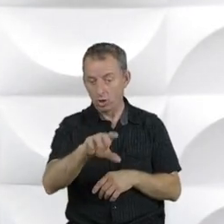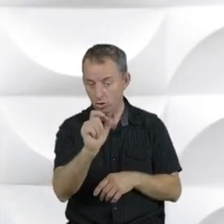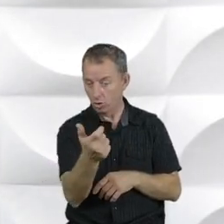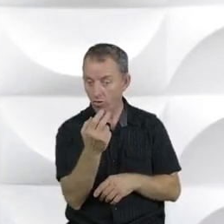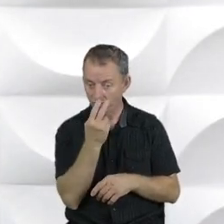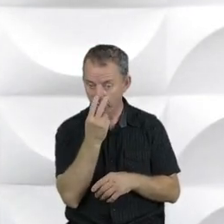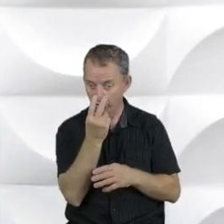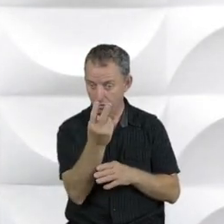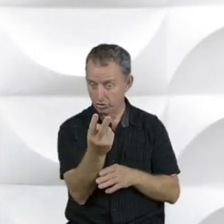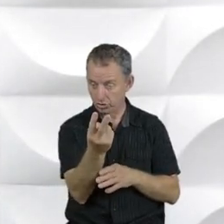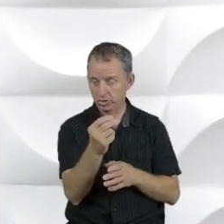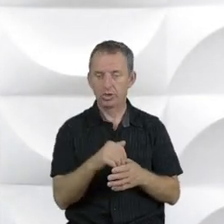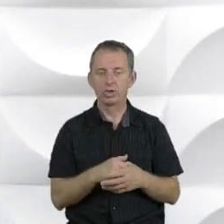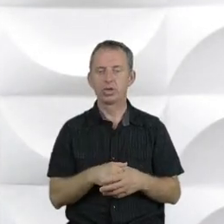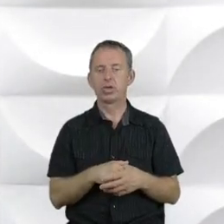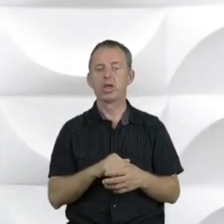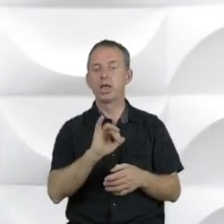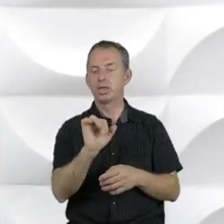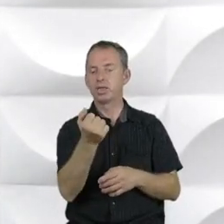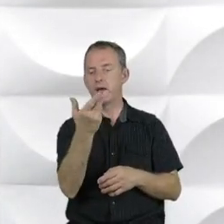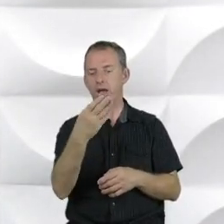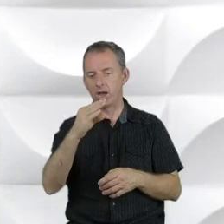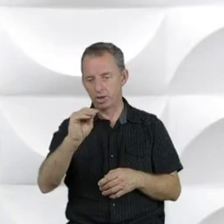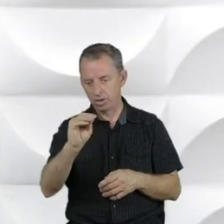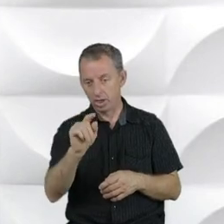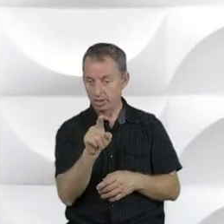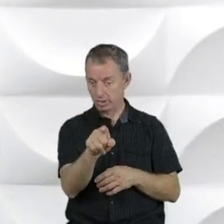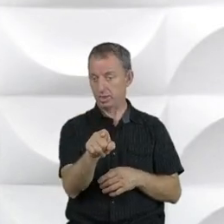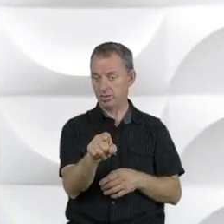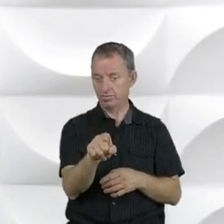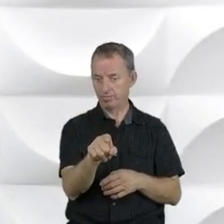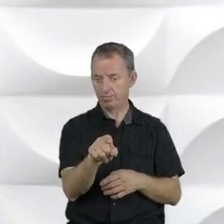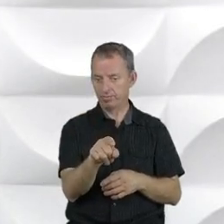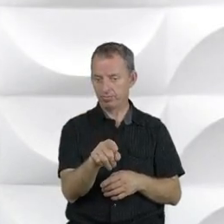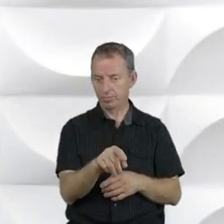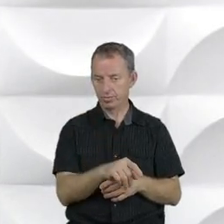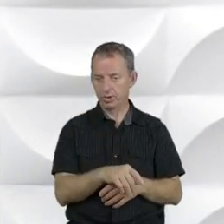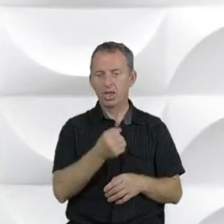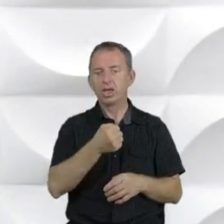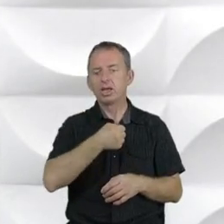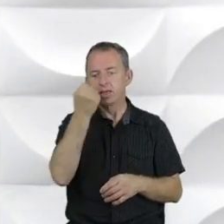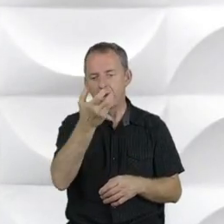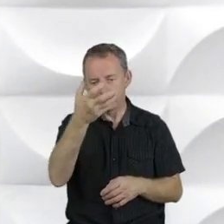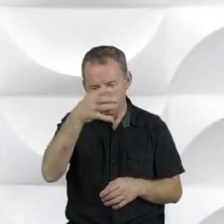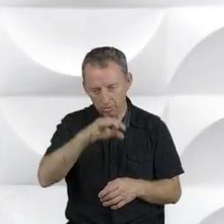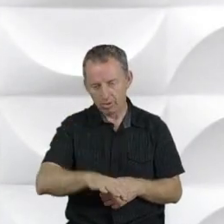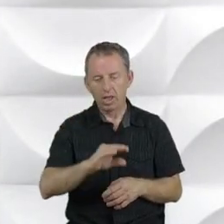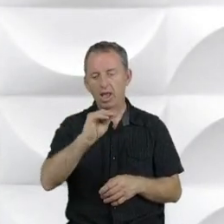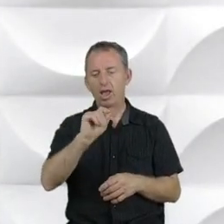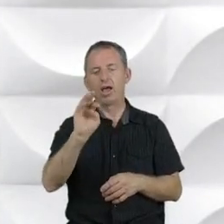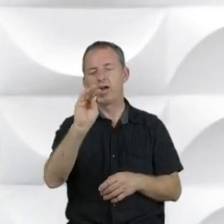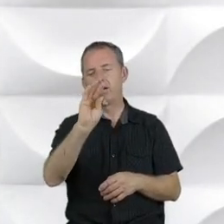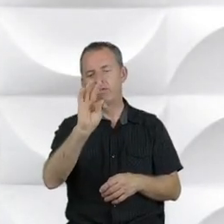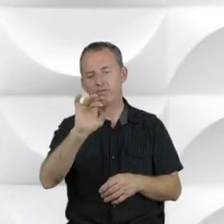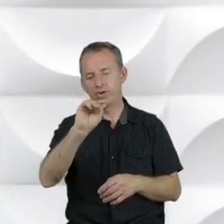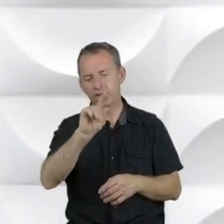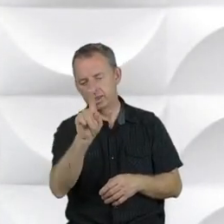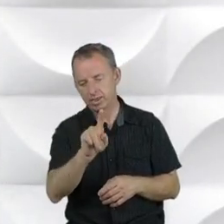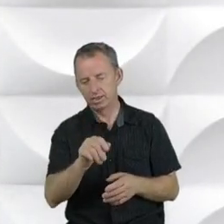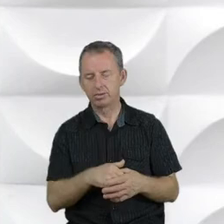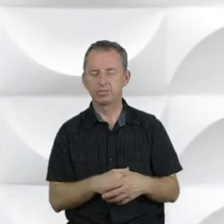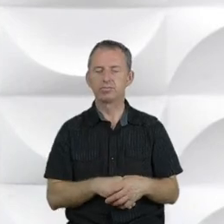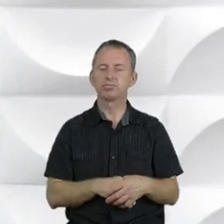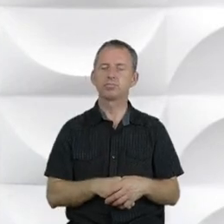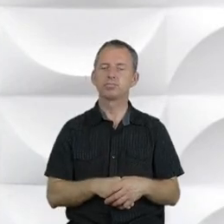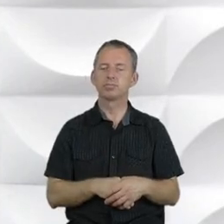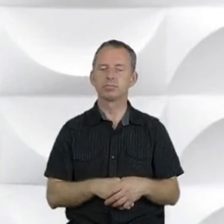widzisz, Janie, ty, starszy zboru z Efezu.